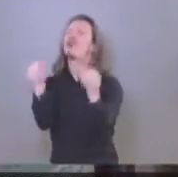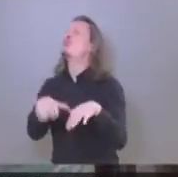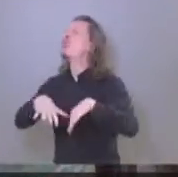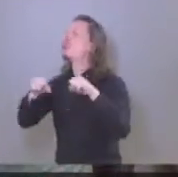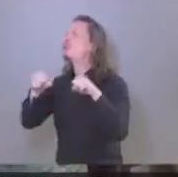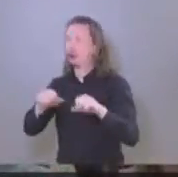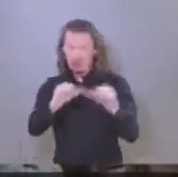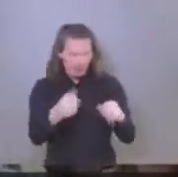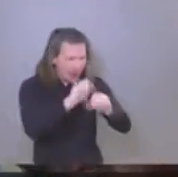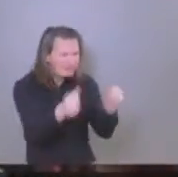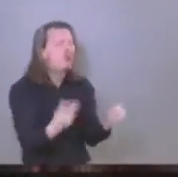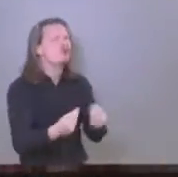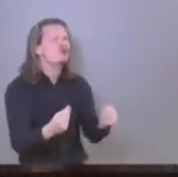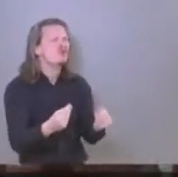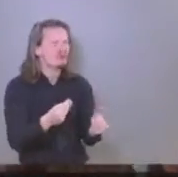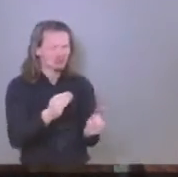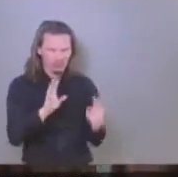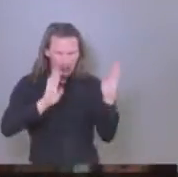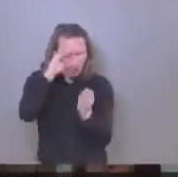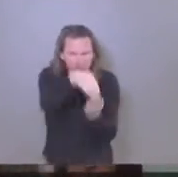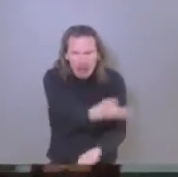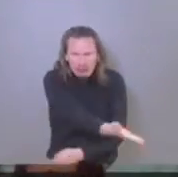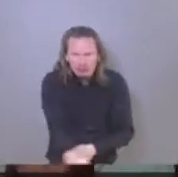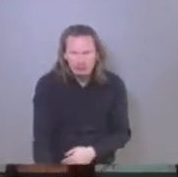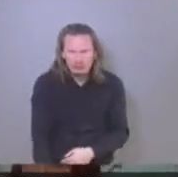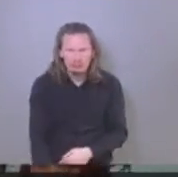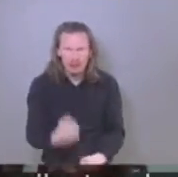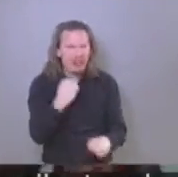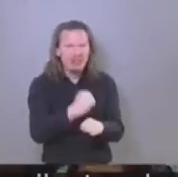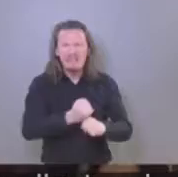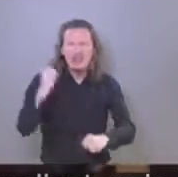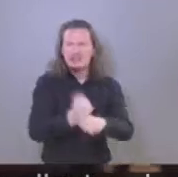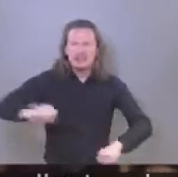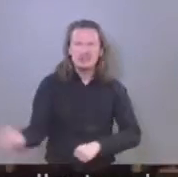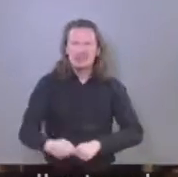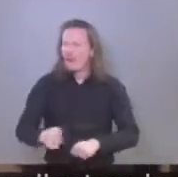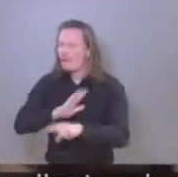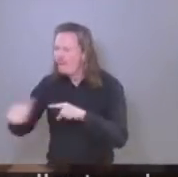Quelle nouvelle forme? C'est le Moyen-Âge, votre affaire. Ça s'appelle le travail à la tâche.